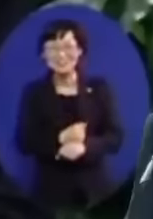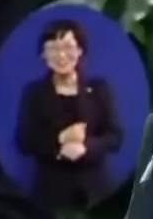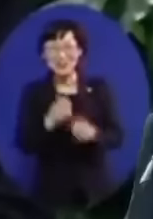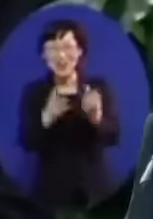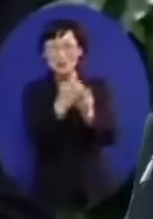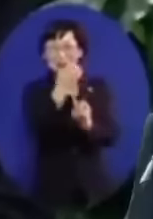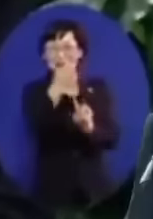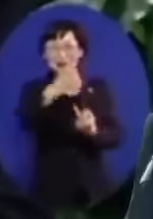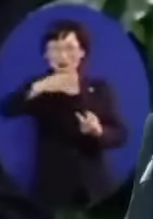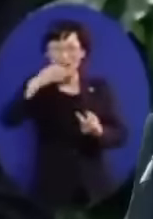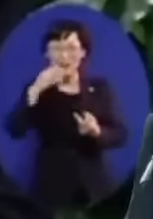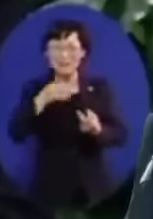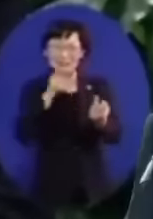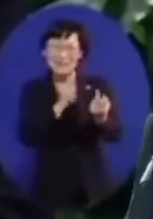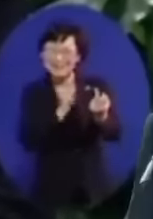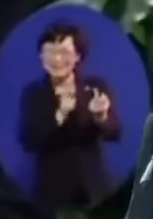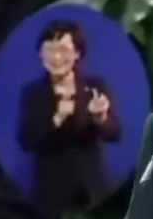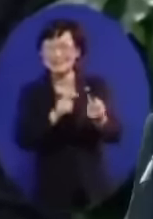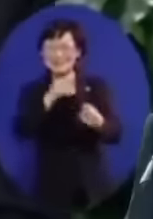바벨탑만 욕하게 돼요.